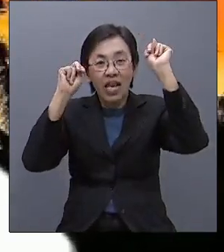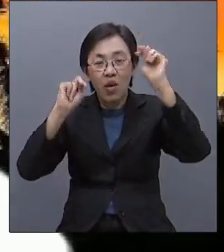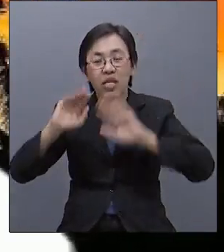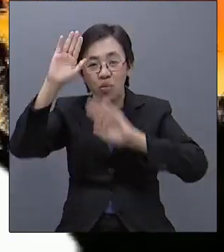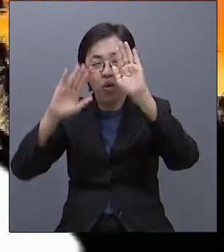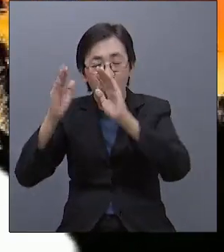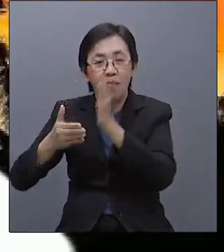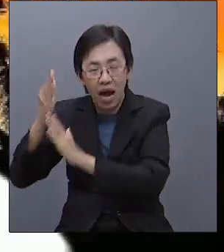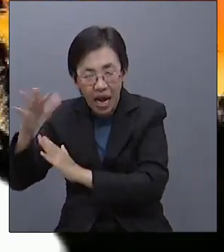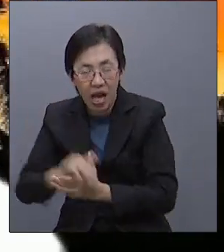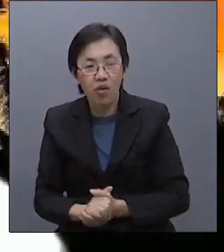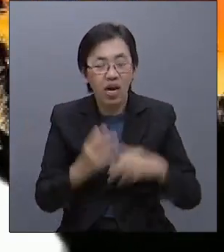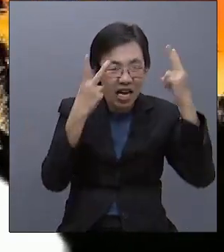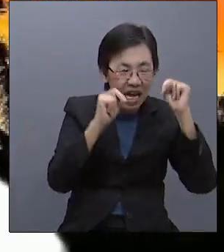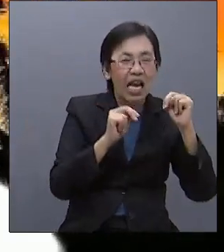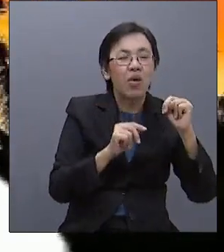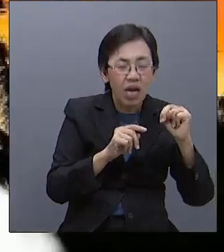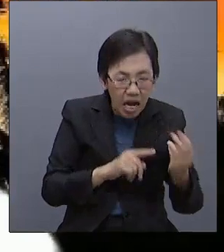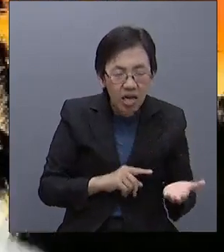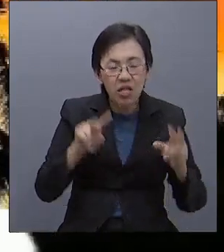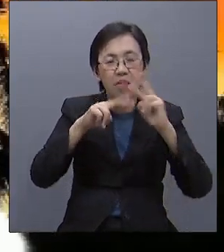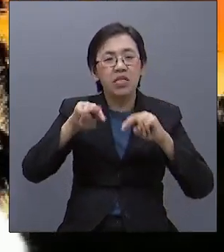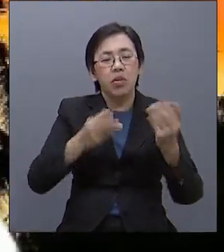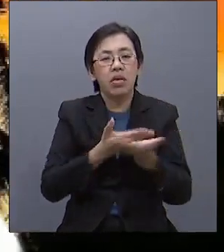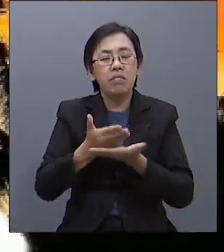ไปแล้วกับนายกที่จะต้องมาสรรหากันใหม่เ